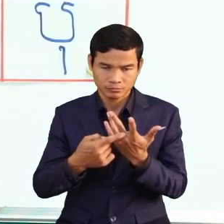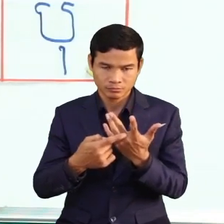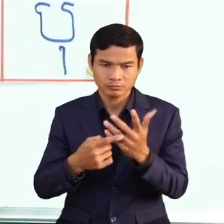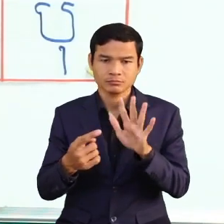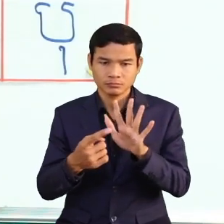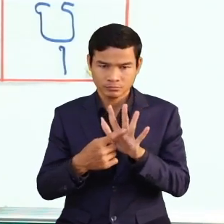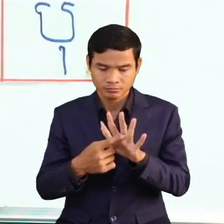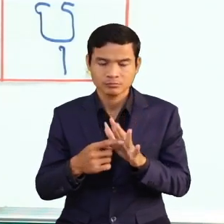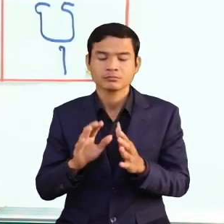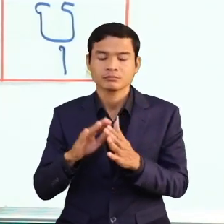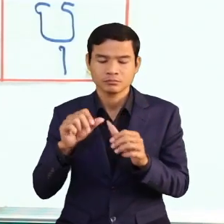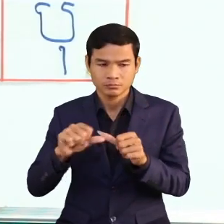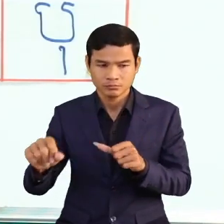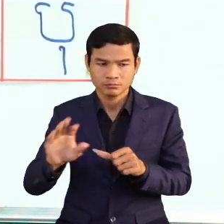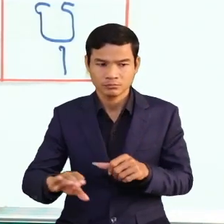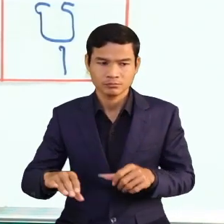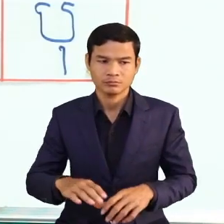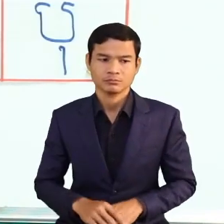បន្ត